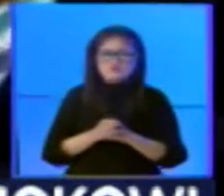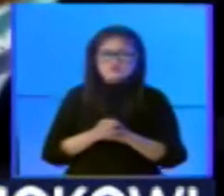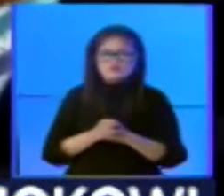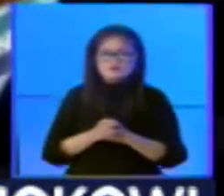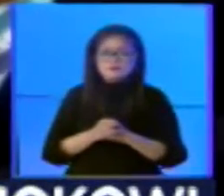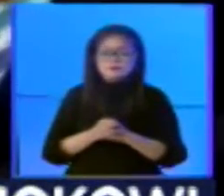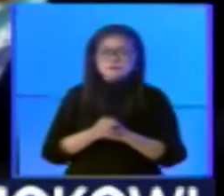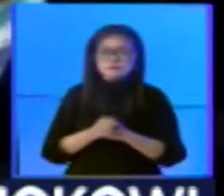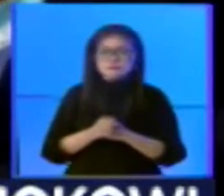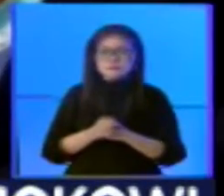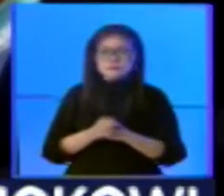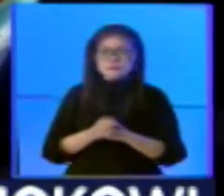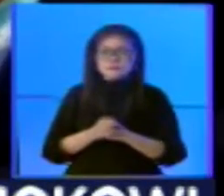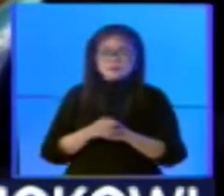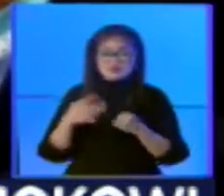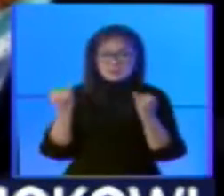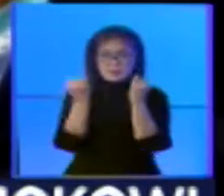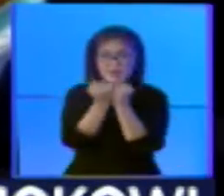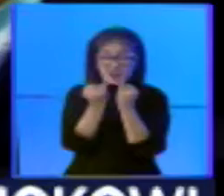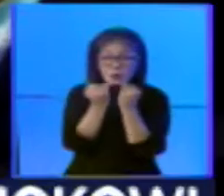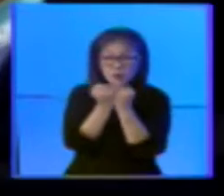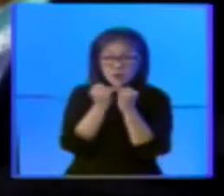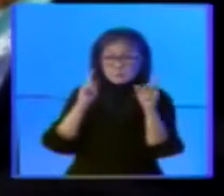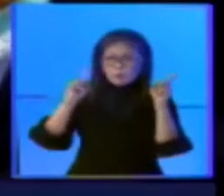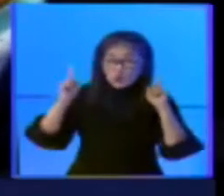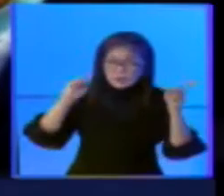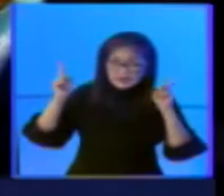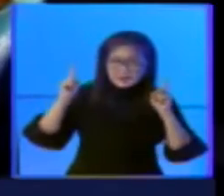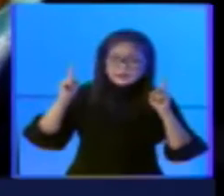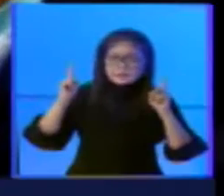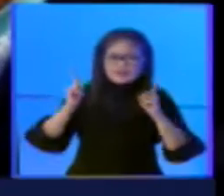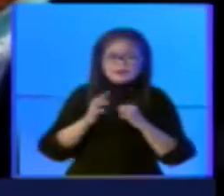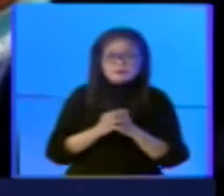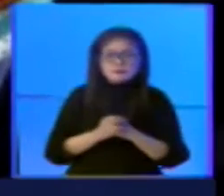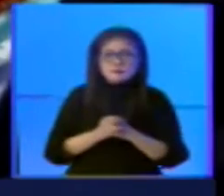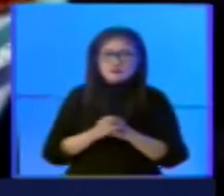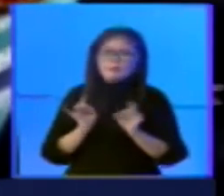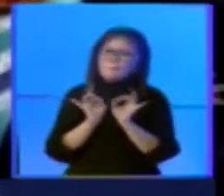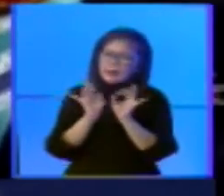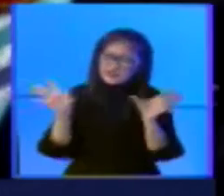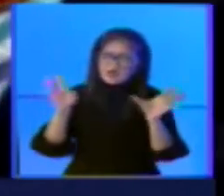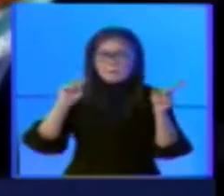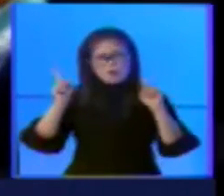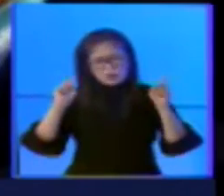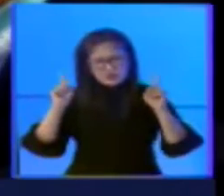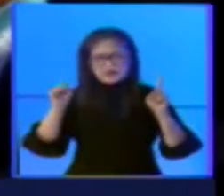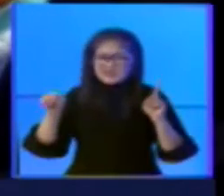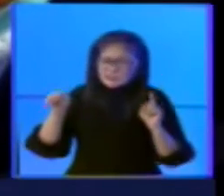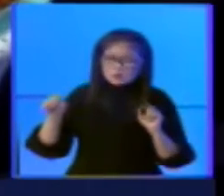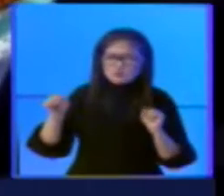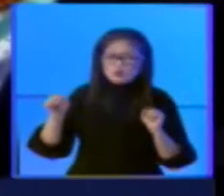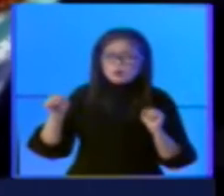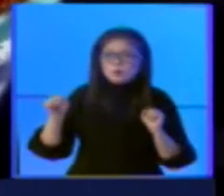Hai sobat berlawanan dalam politik kemudian berbeda dalam politik eh bukan